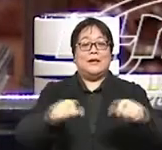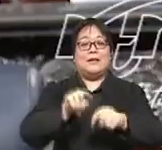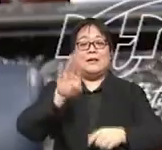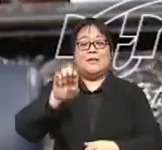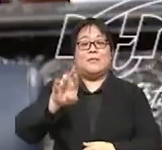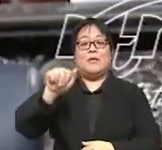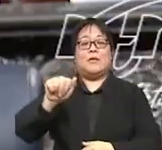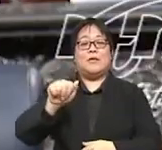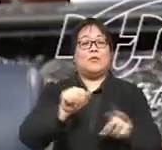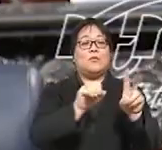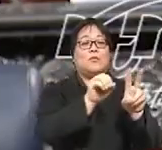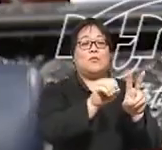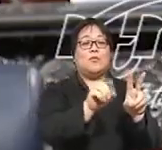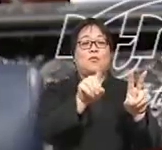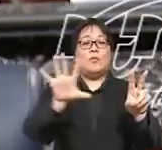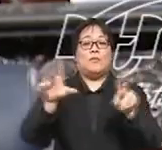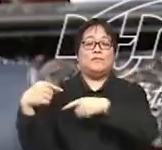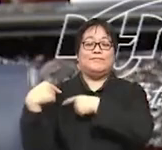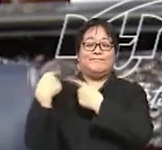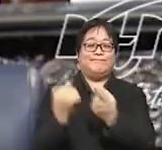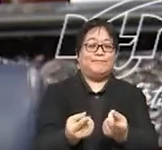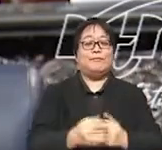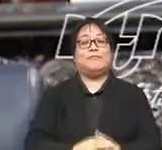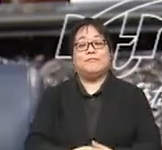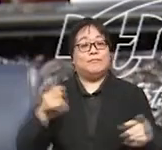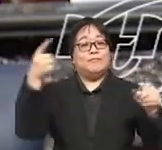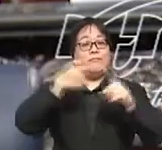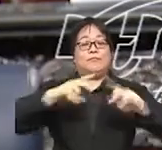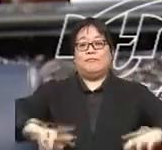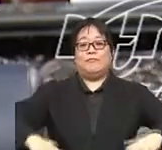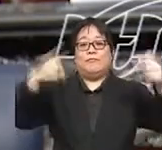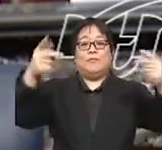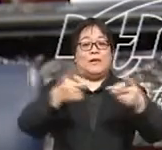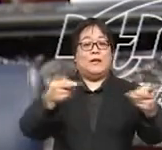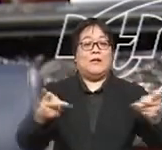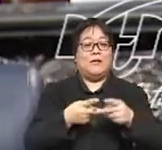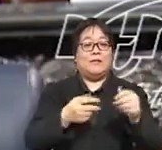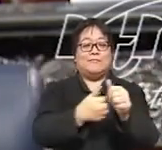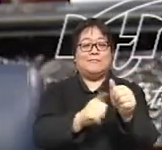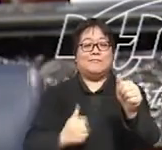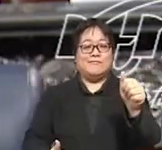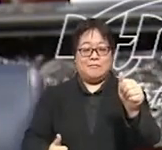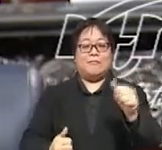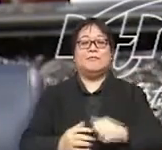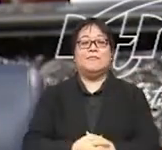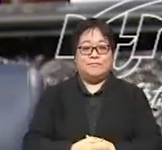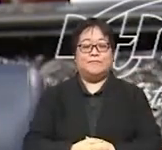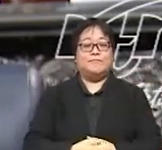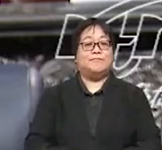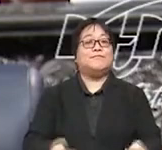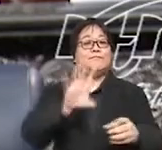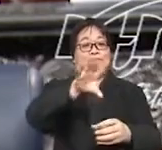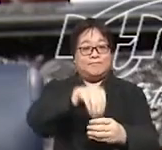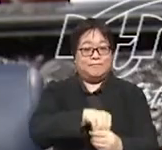di pada tahun 2015 lagi tujuannya untuk memulihkan kawasan troso Hai yang turut melibatkan nepok